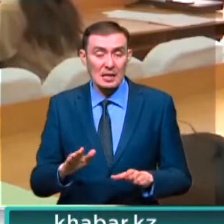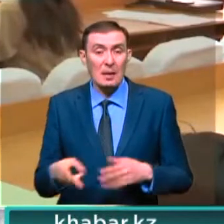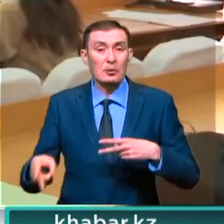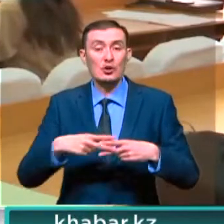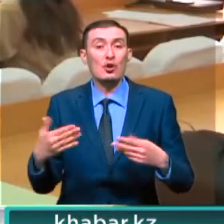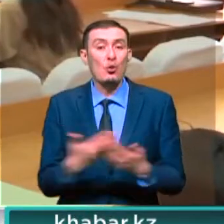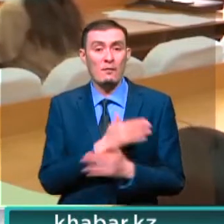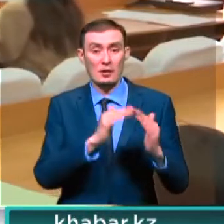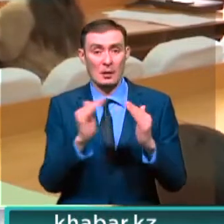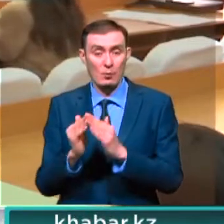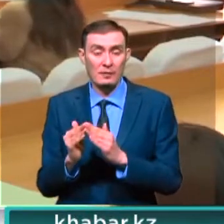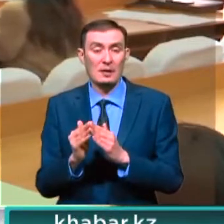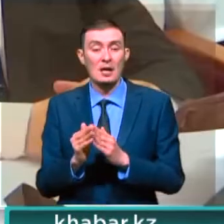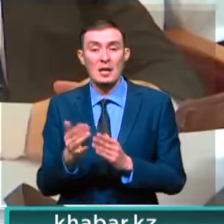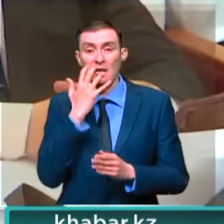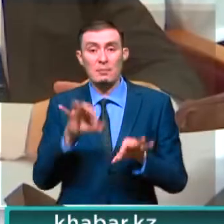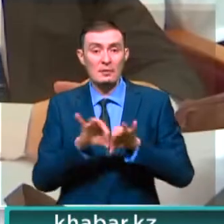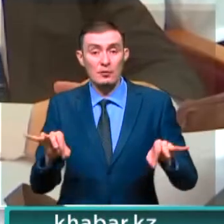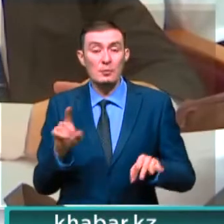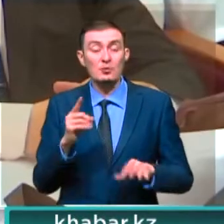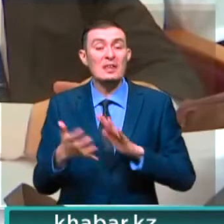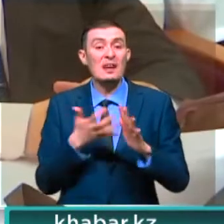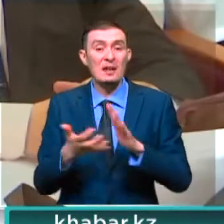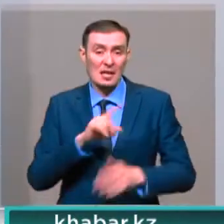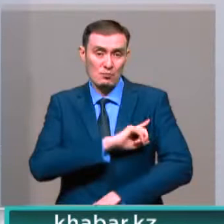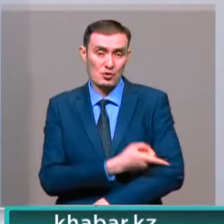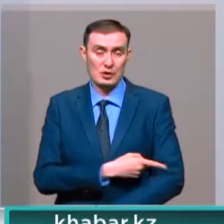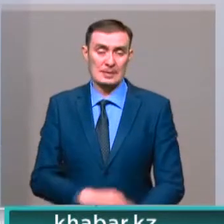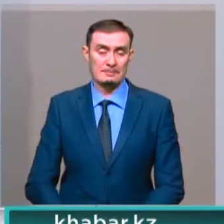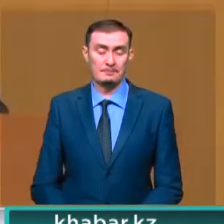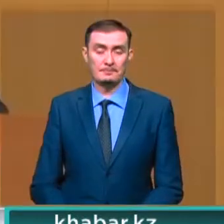подключение новых домов к инженерным сетям из-за дефицита мощностей.